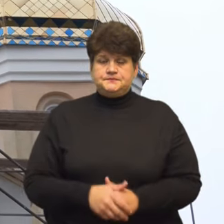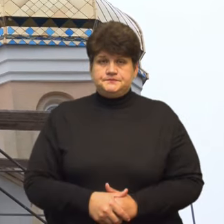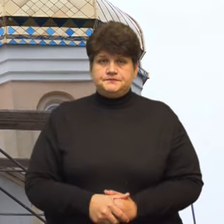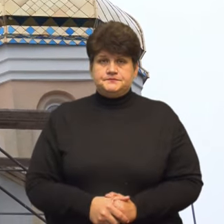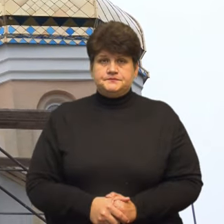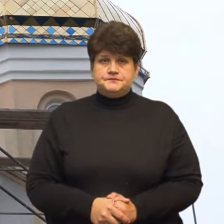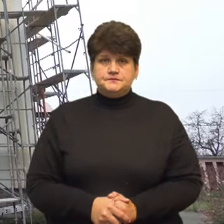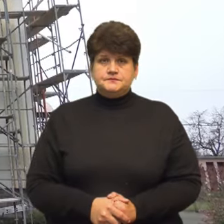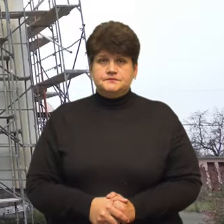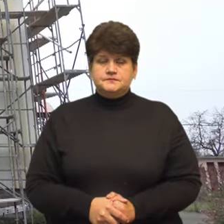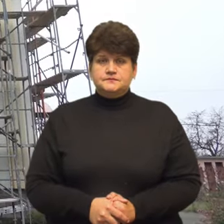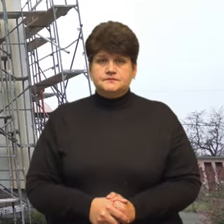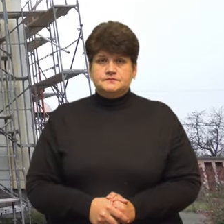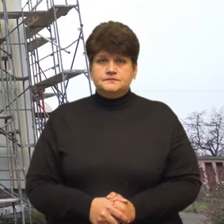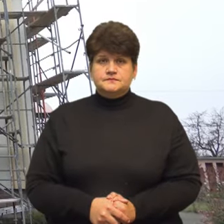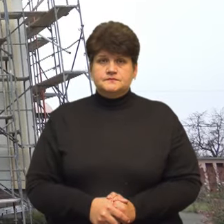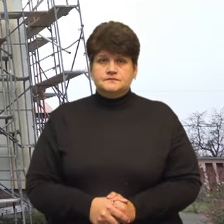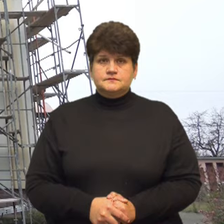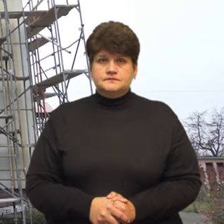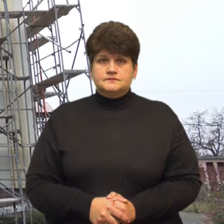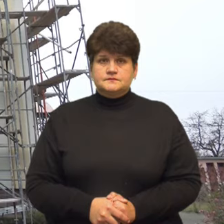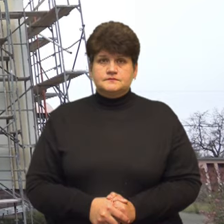гальяш суспільне новини Тернопільщина